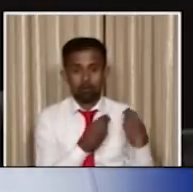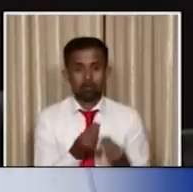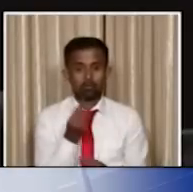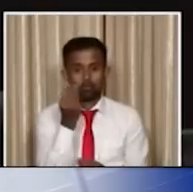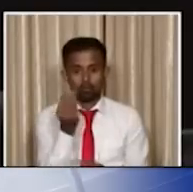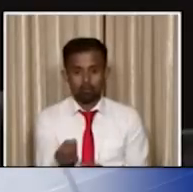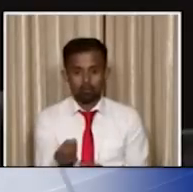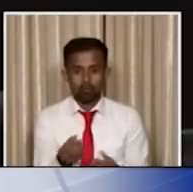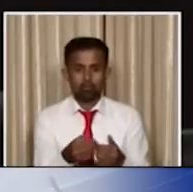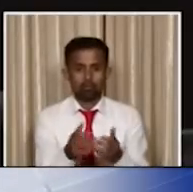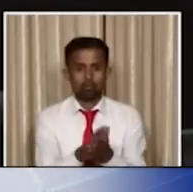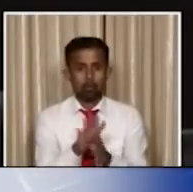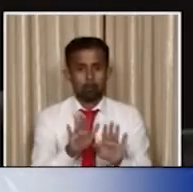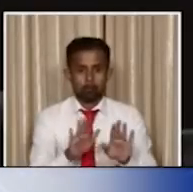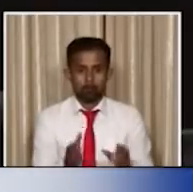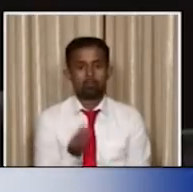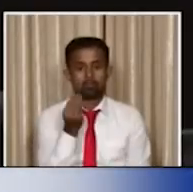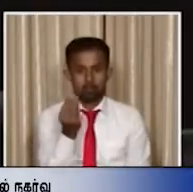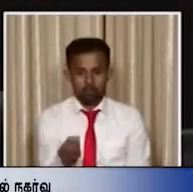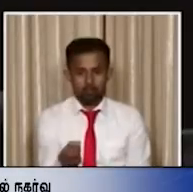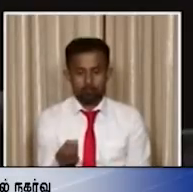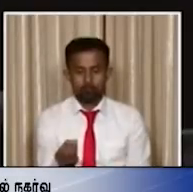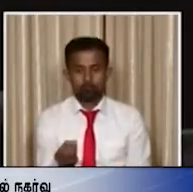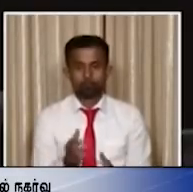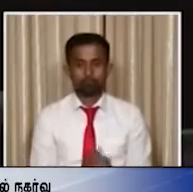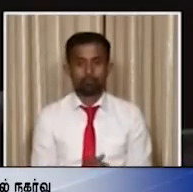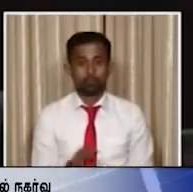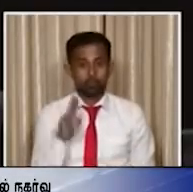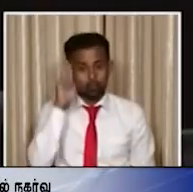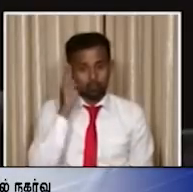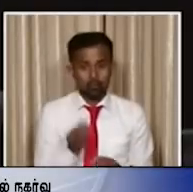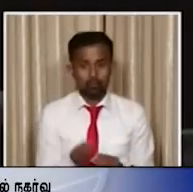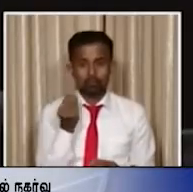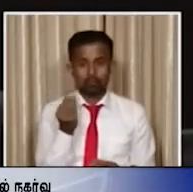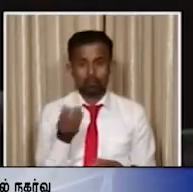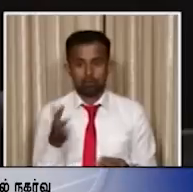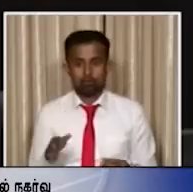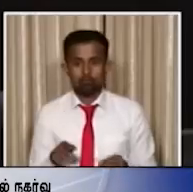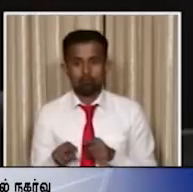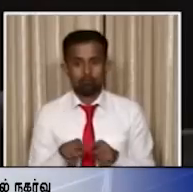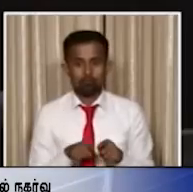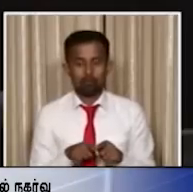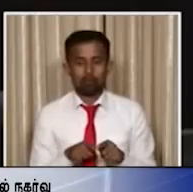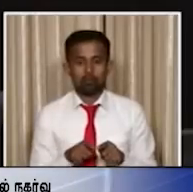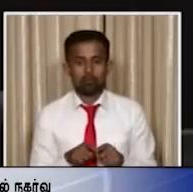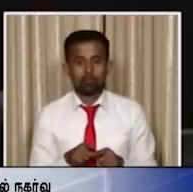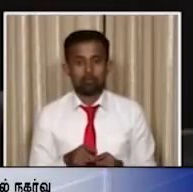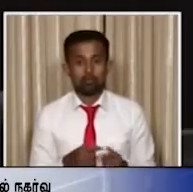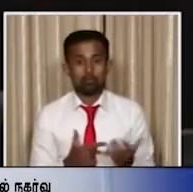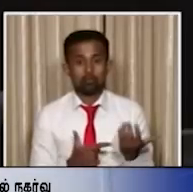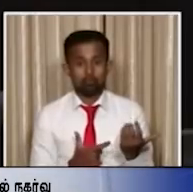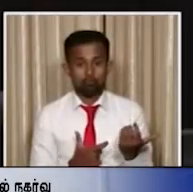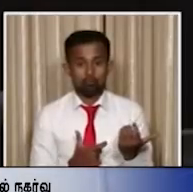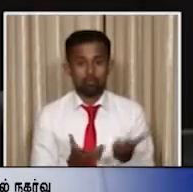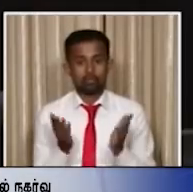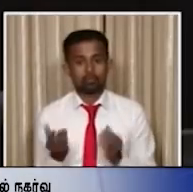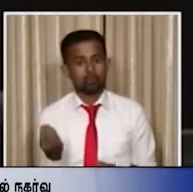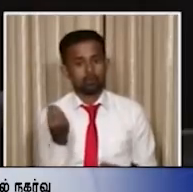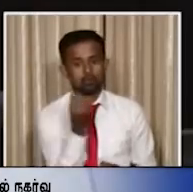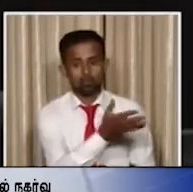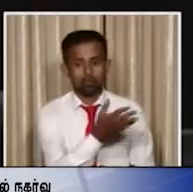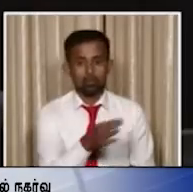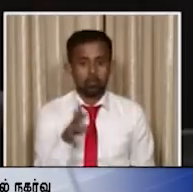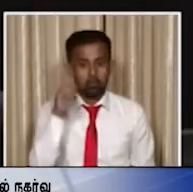சுயாட்சியை உருவாக்கி தருவோம் என்ற ஒரு உத்தரவாதத்தை கொடுத்திருந்தார். அந்த அடிப்படையிலே தான் பின்னர் ஆயுதங்கள் வந்து இந்தியாவிடம் கையளிக்கப்பட்டிருந்தது. அந்த வாக்குறுதி இந்தியாவினால் இன்று